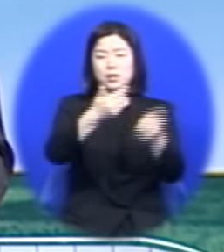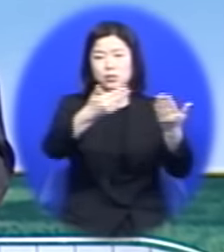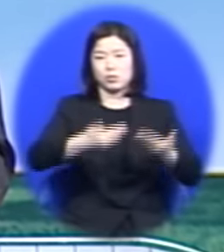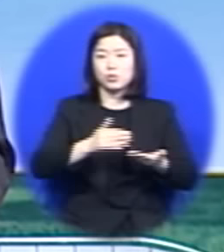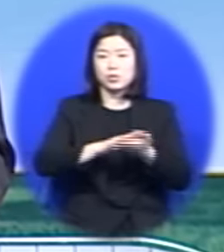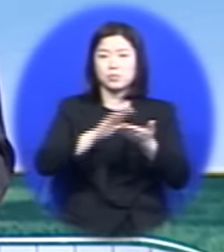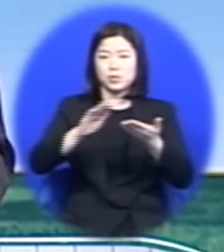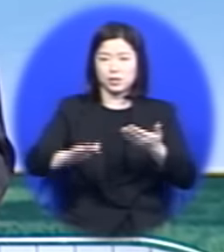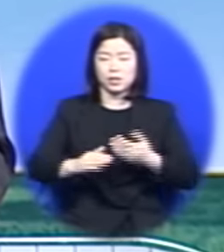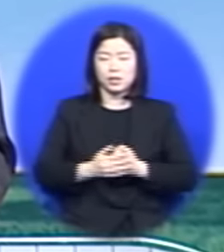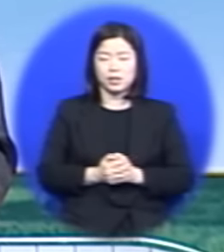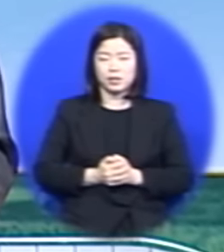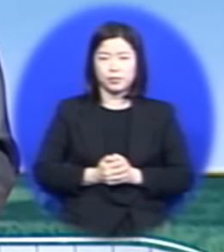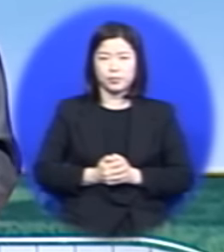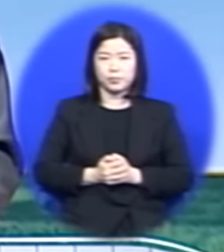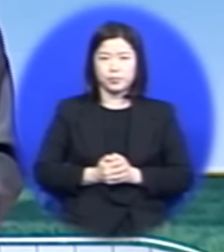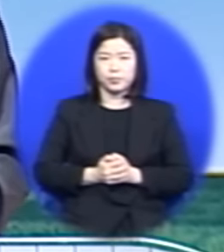거예요.